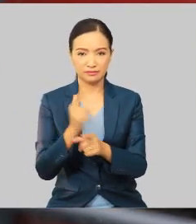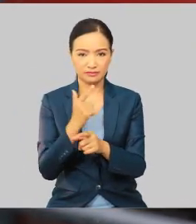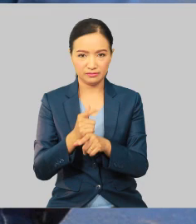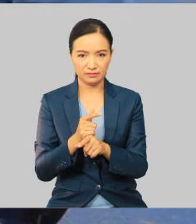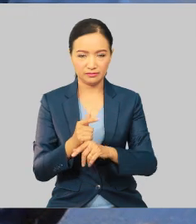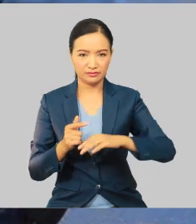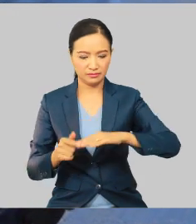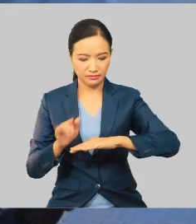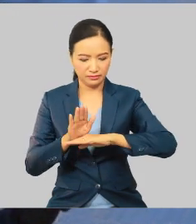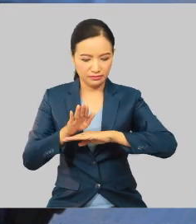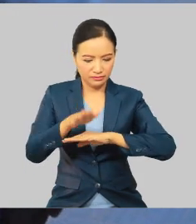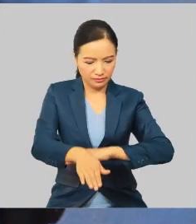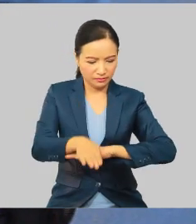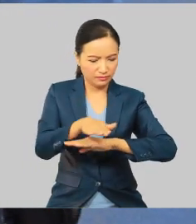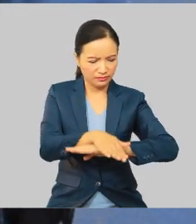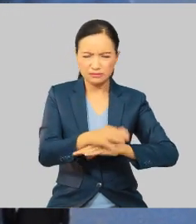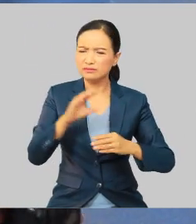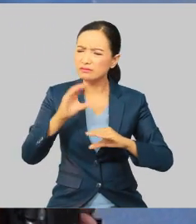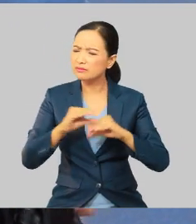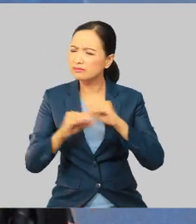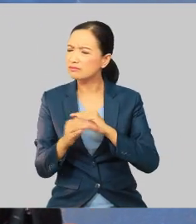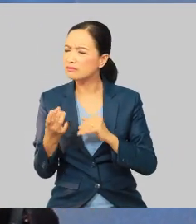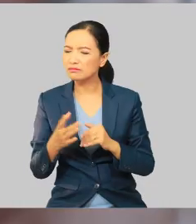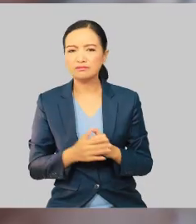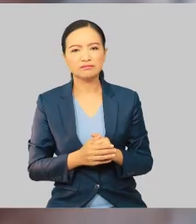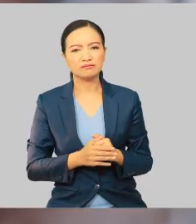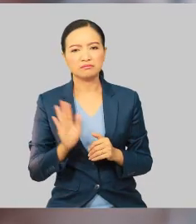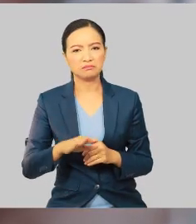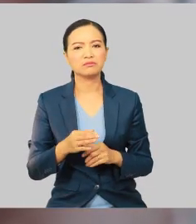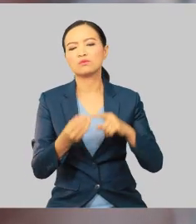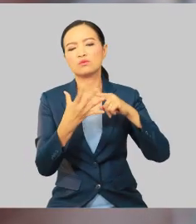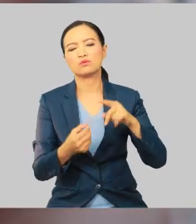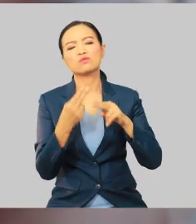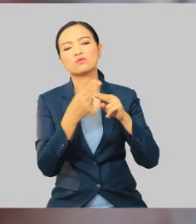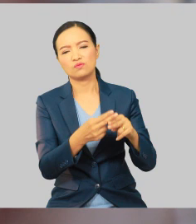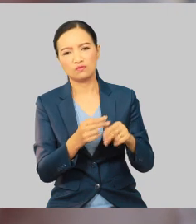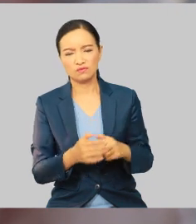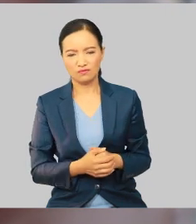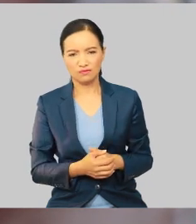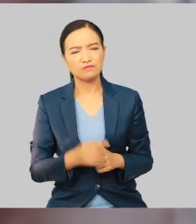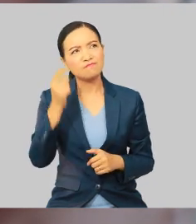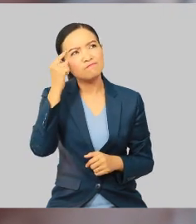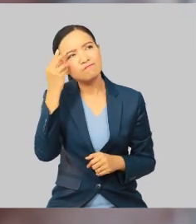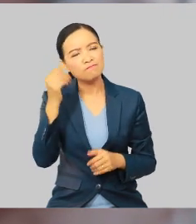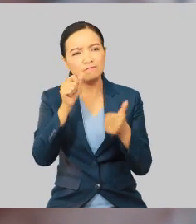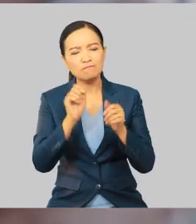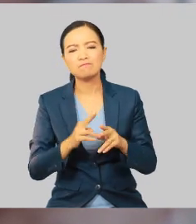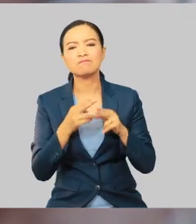แผ่นเหล็กมันเป็นแนวคิดอย่างไรมันเป็นโครงการร่วมอะไรยังไงบ้าง น้ององุ่นออกความคิดแล้ว ครับ พอทางลาด